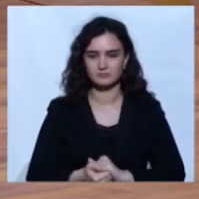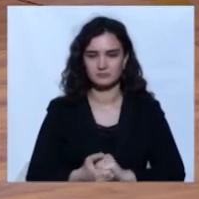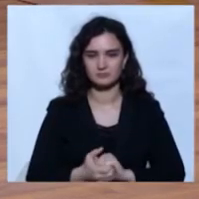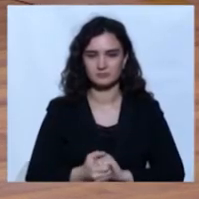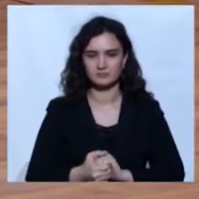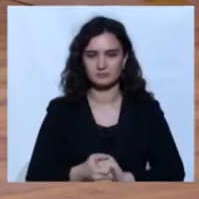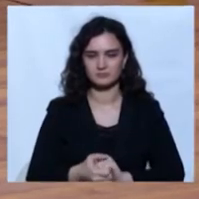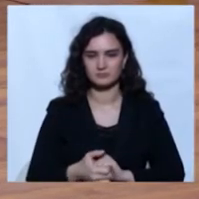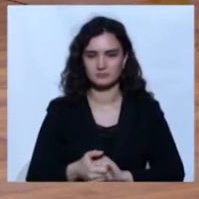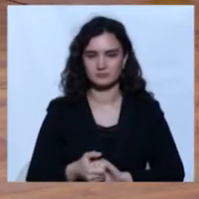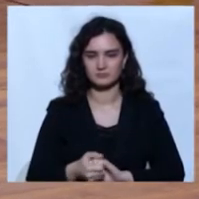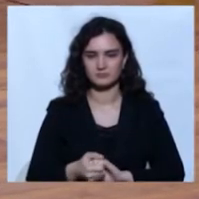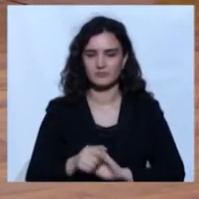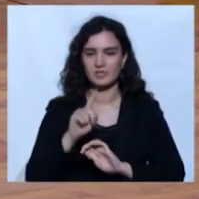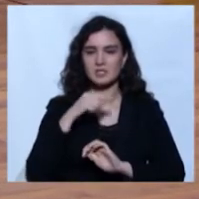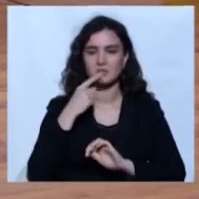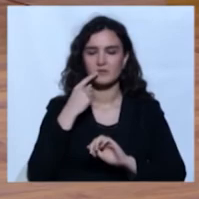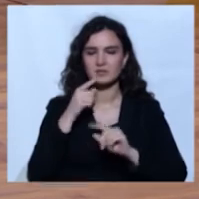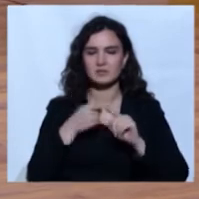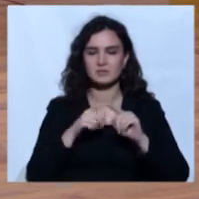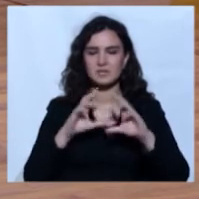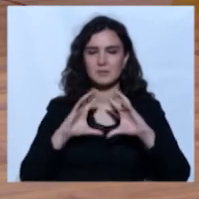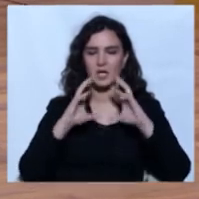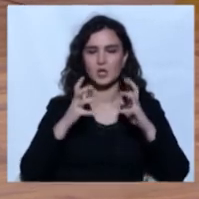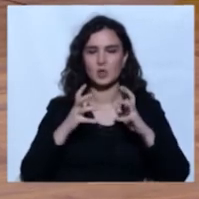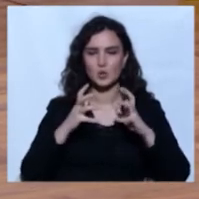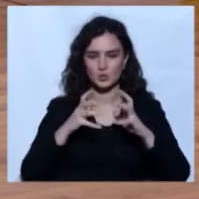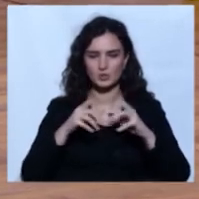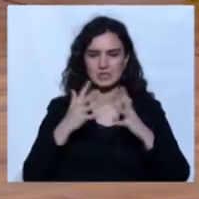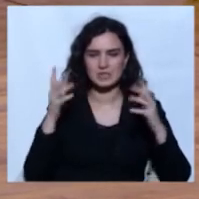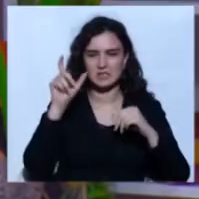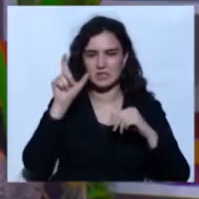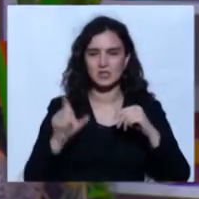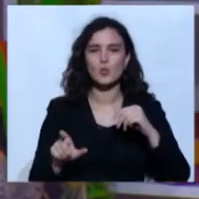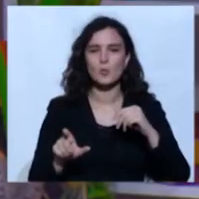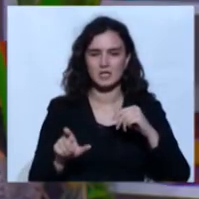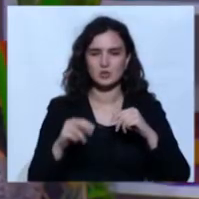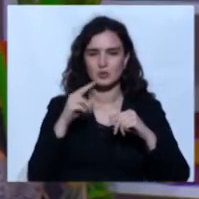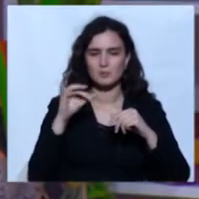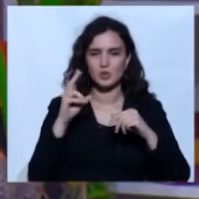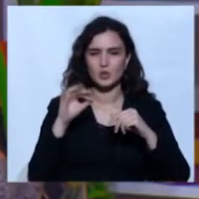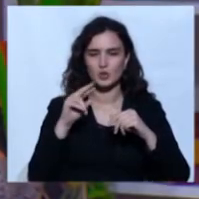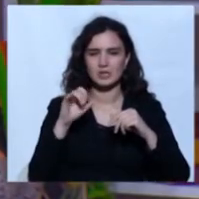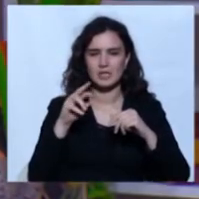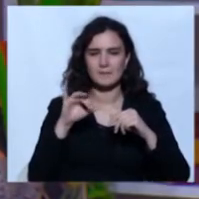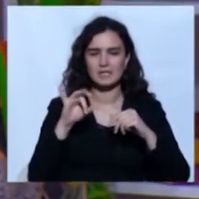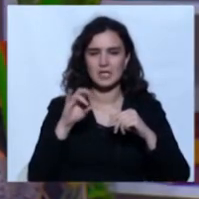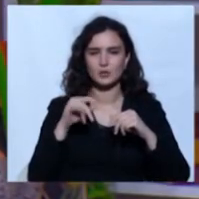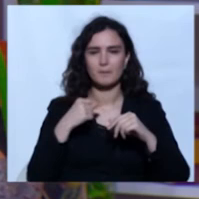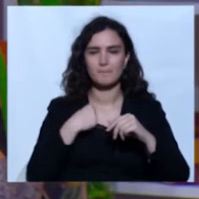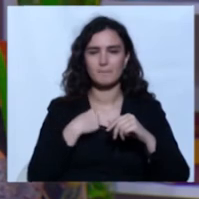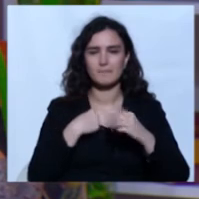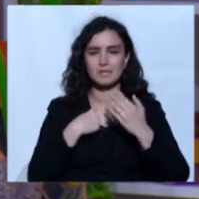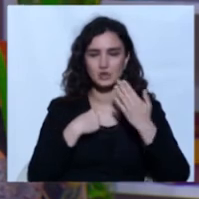აი რას ათქმევინებს სამყაროს შემოქმედს რენესანსის ეპოქის დიდი ჰუმანისტი პიკო დელა მირანდოლა. მე